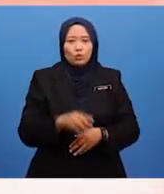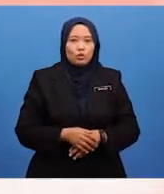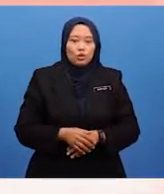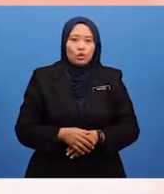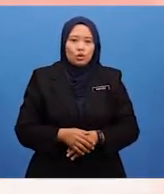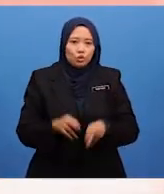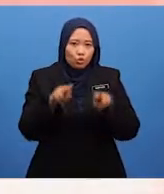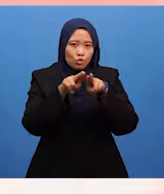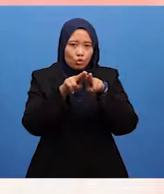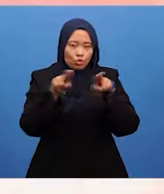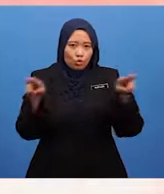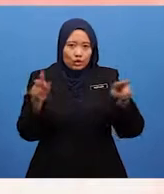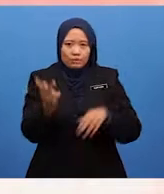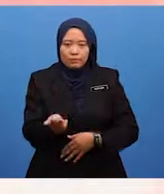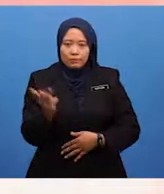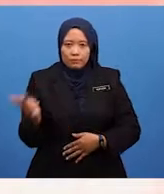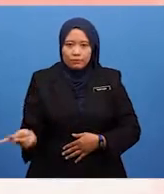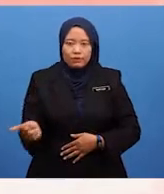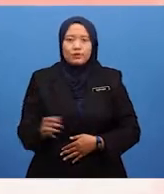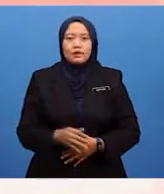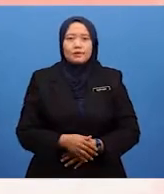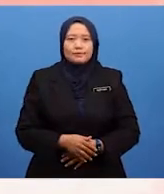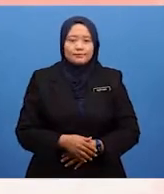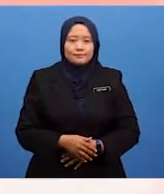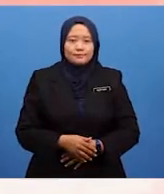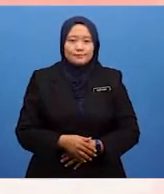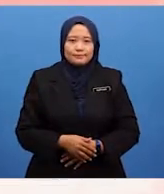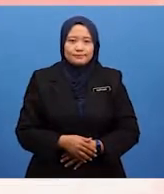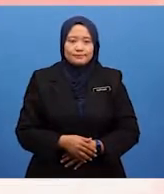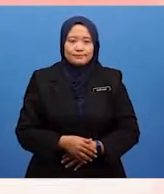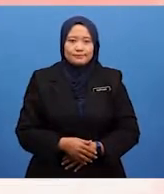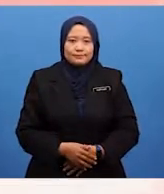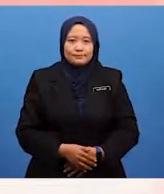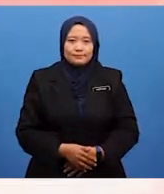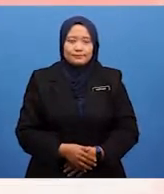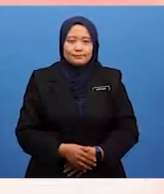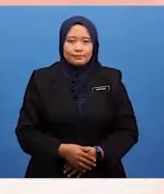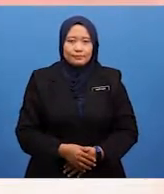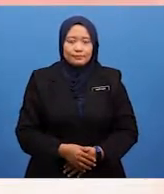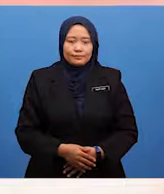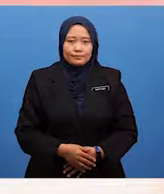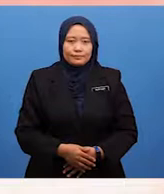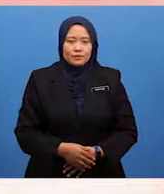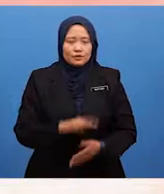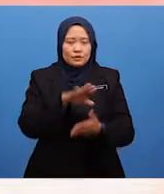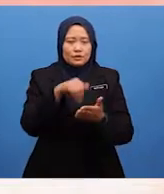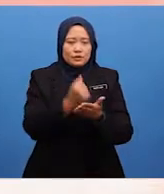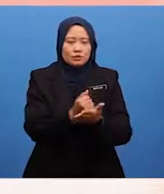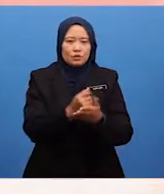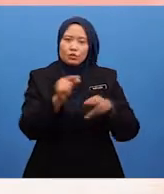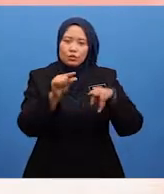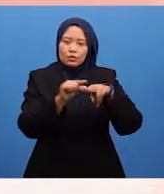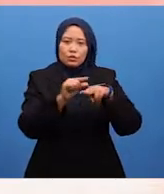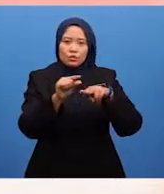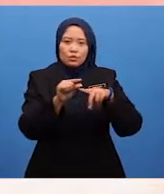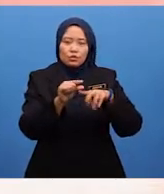produk yang akan dipindahkan kepada kertas lukisan itu Space katakan tadi lukisan t ini lukisan yang berskala semua mengenakan